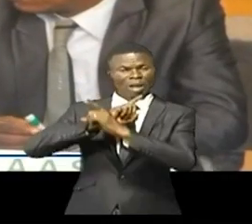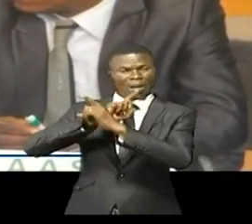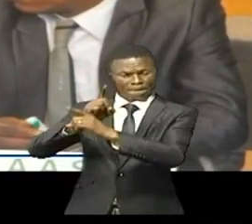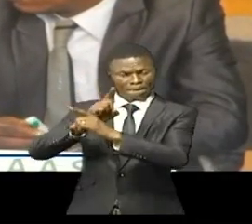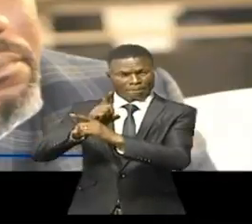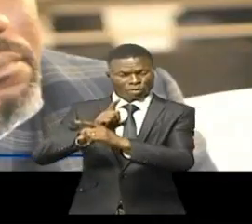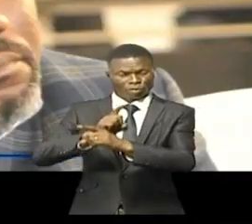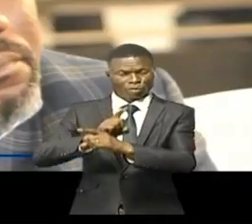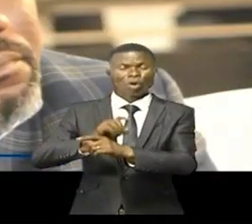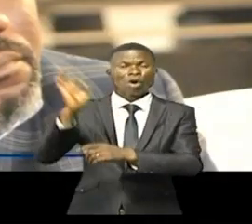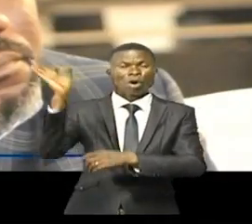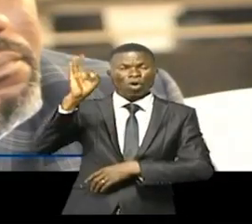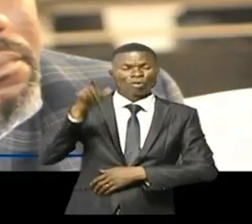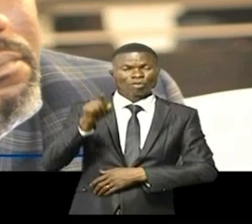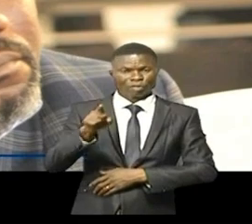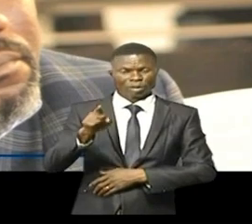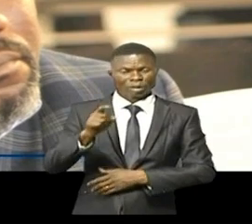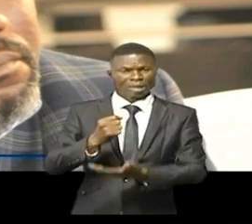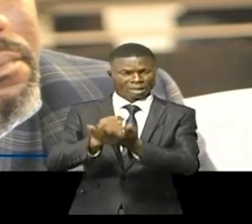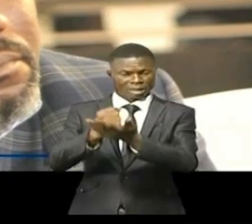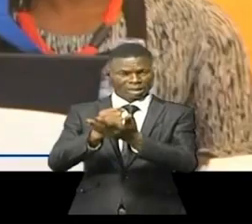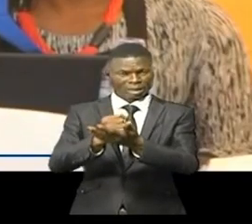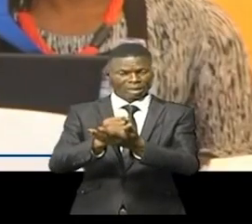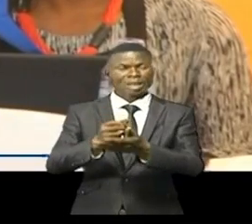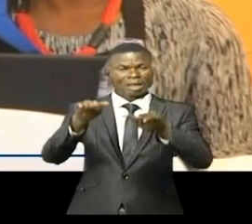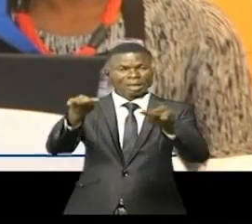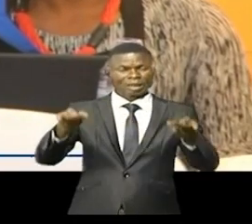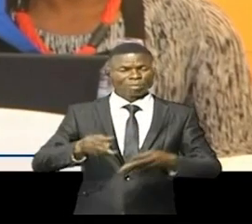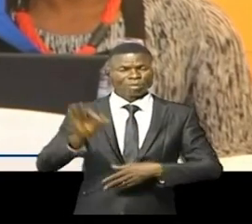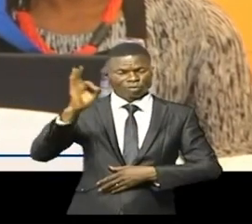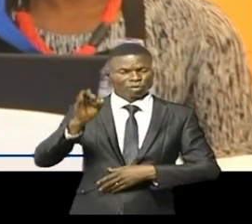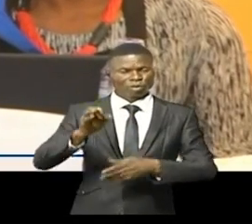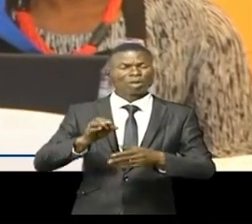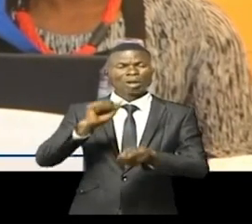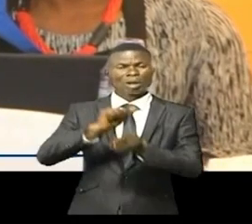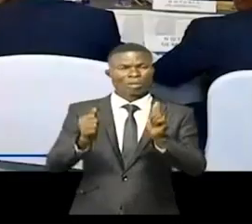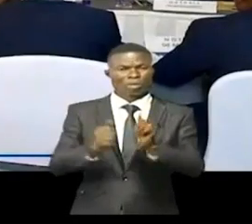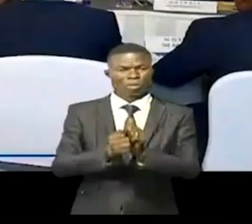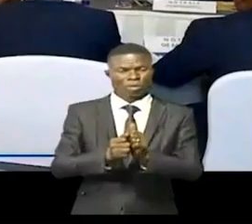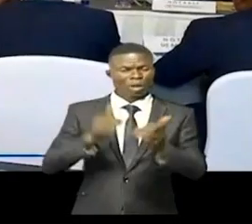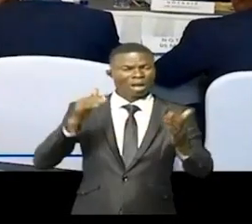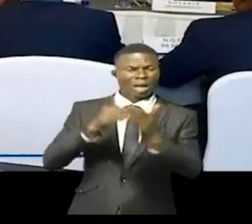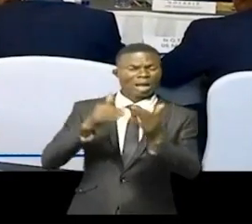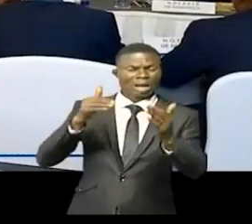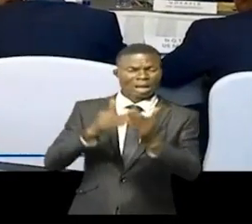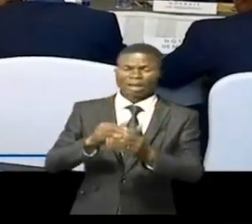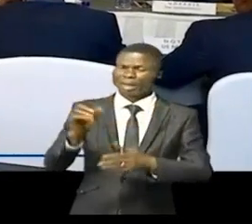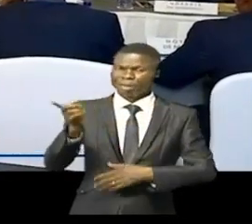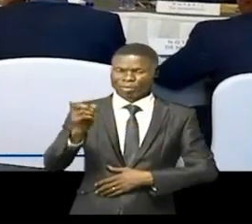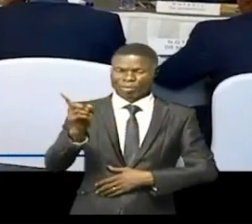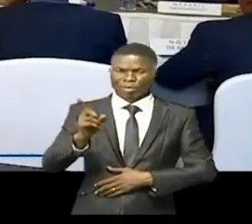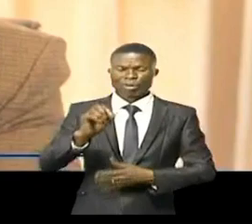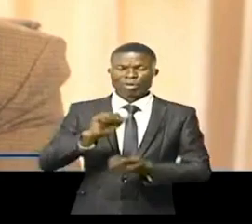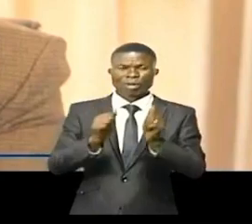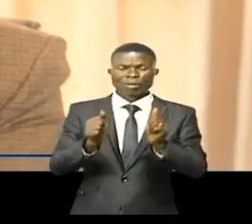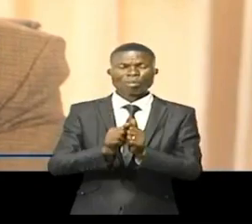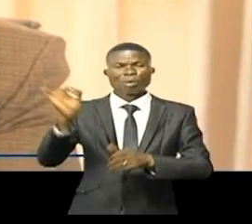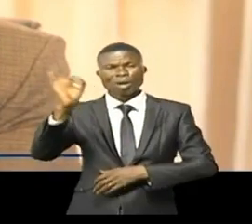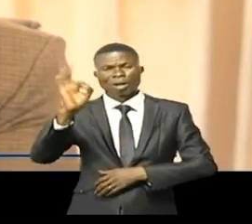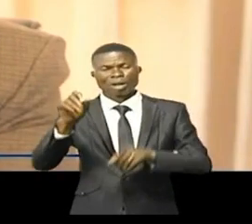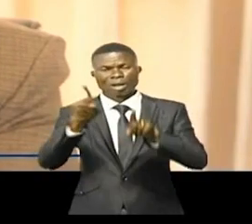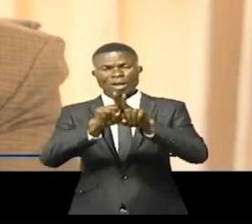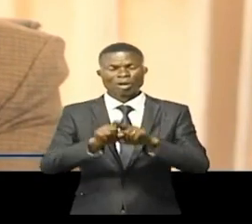la biodiversité. Ceci va permettre au parc d'éviter toutes sortes de pressions exercées sur la faune, la forêt et